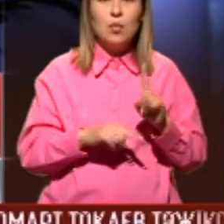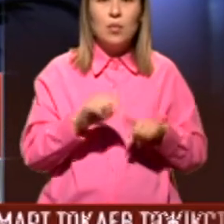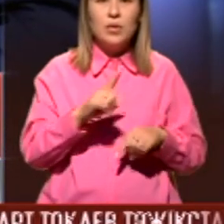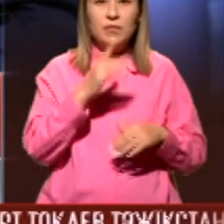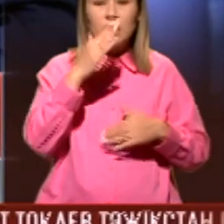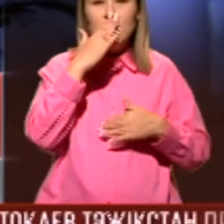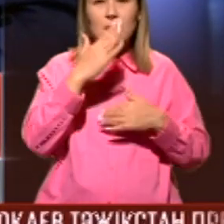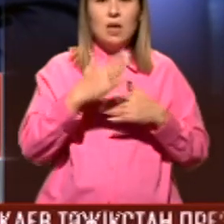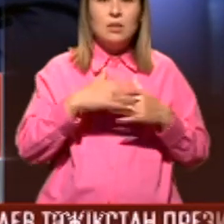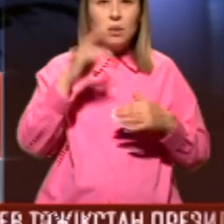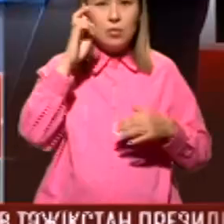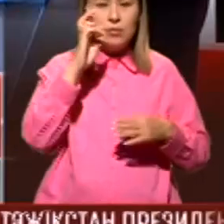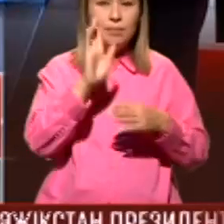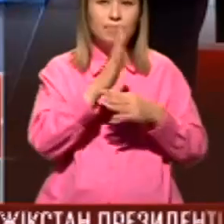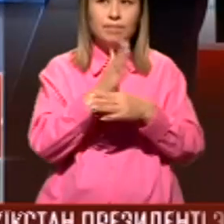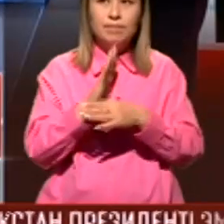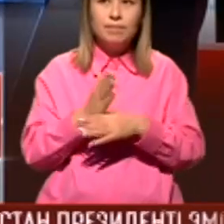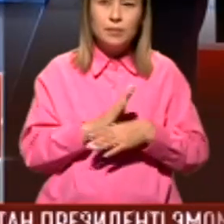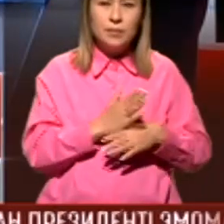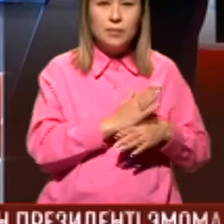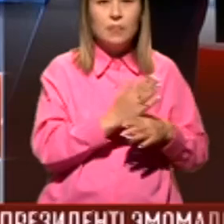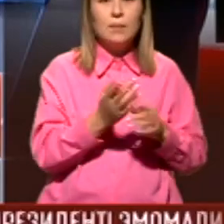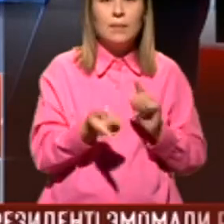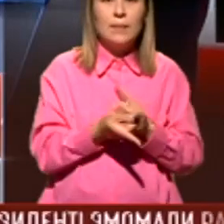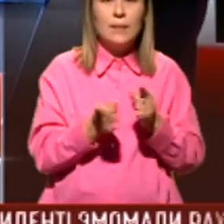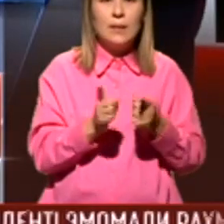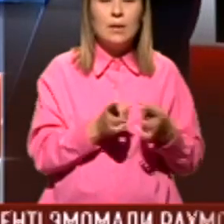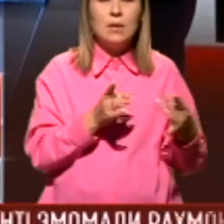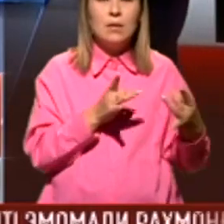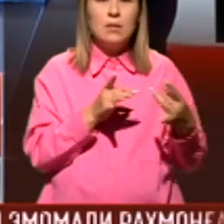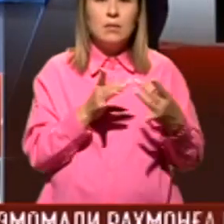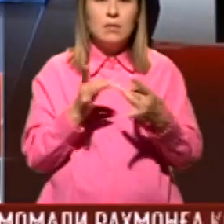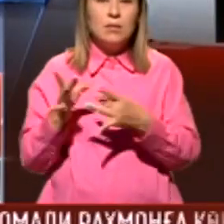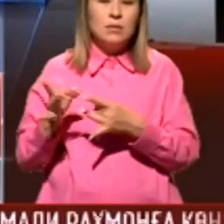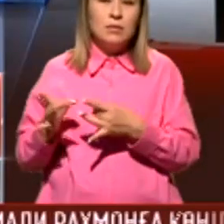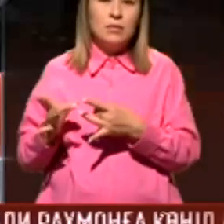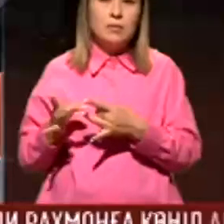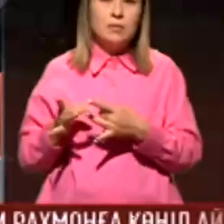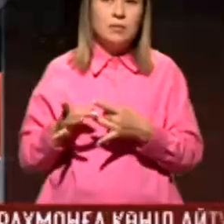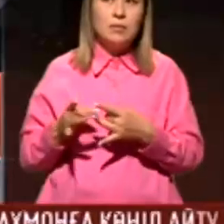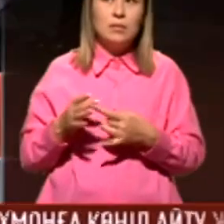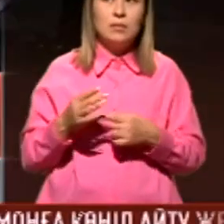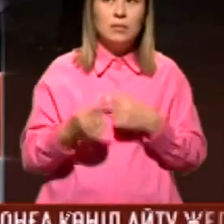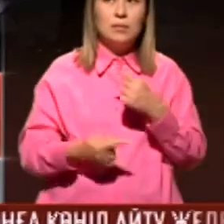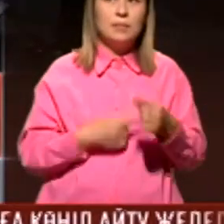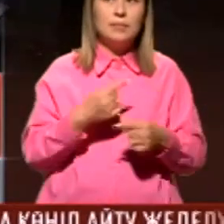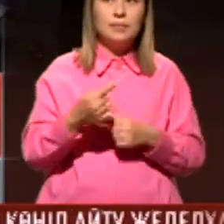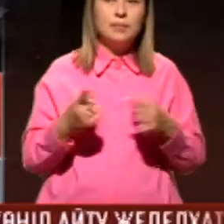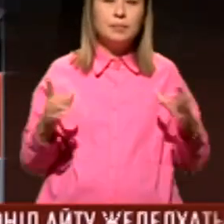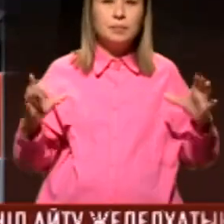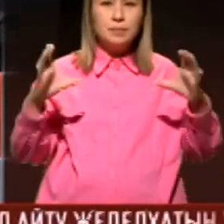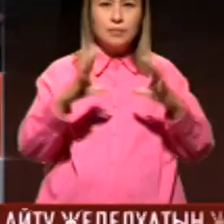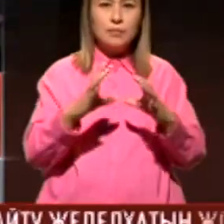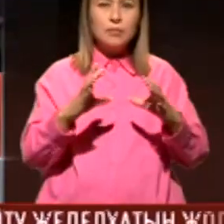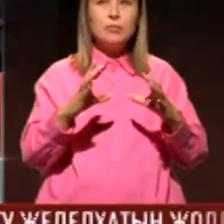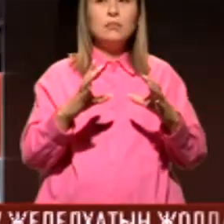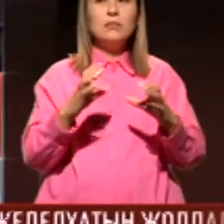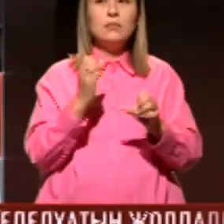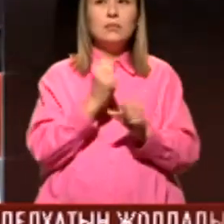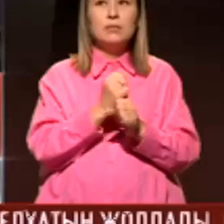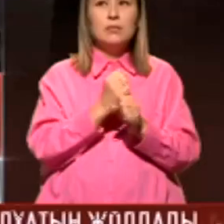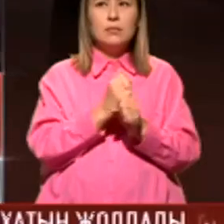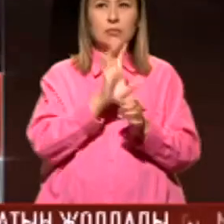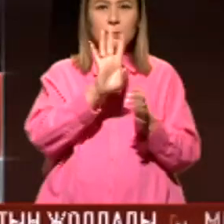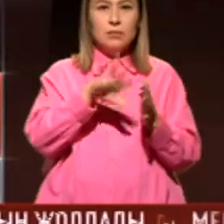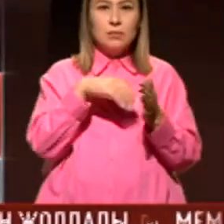жақын мемлекеттер бөлініп кеткен, керісінше бір-біріне қас ұлттар, тайпалар бір жерге біріктіріледі де, содан